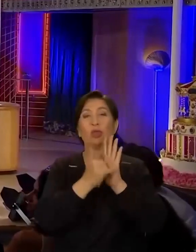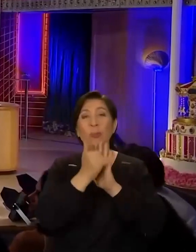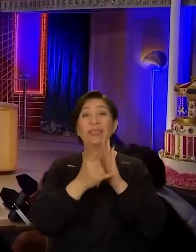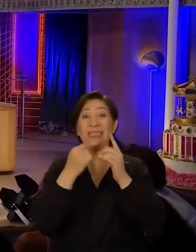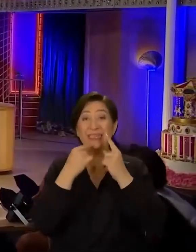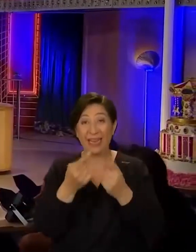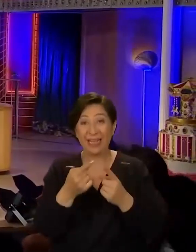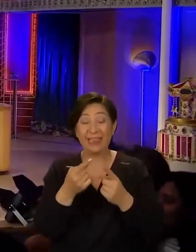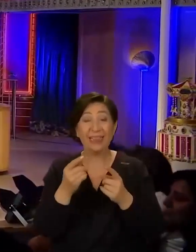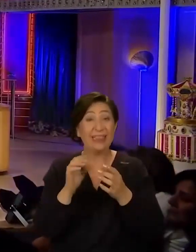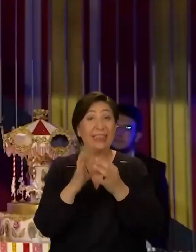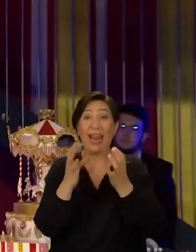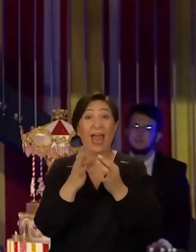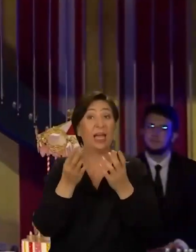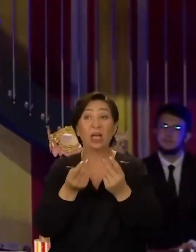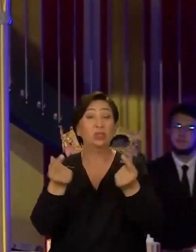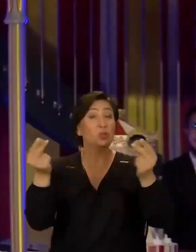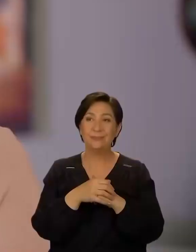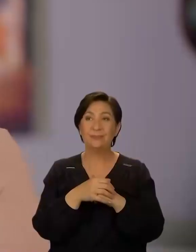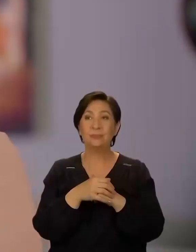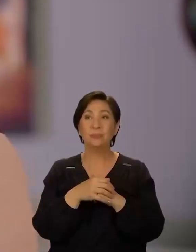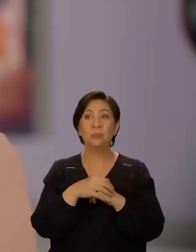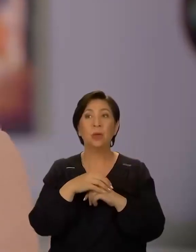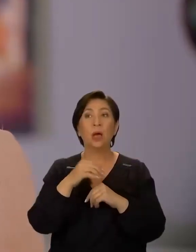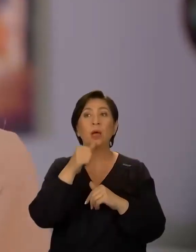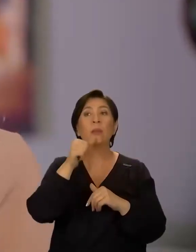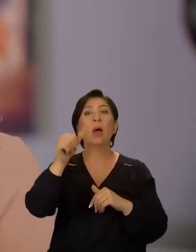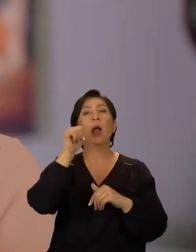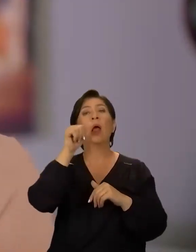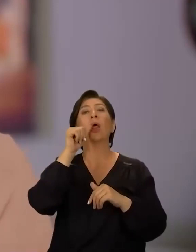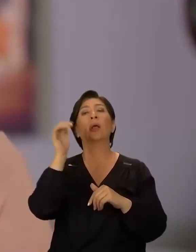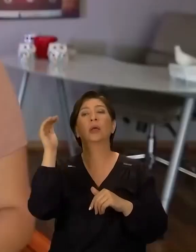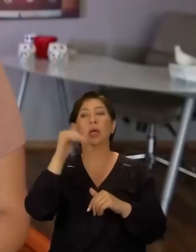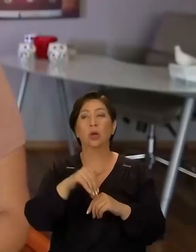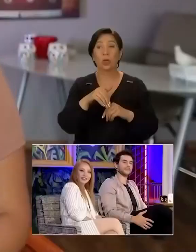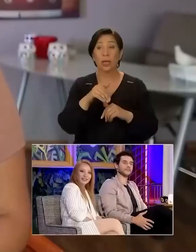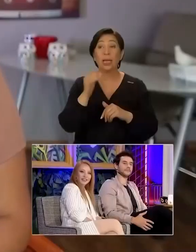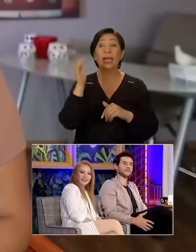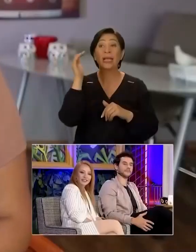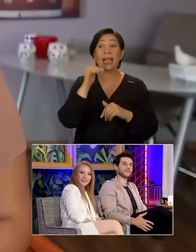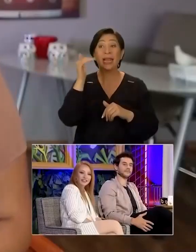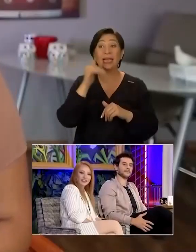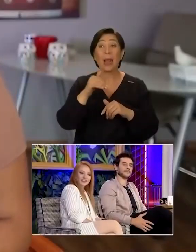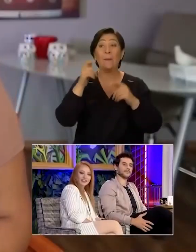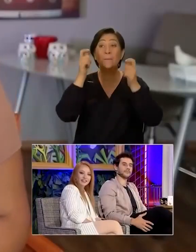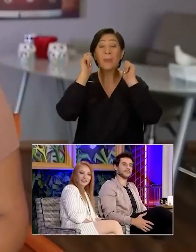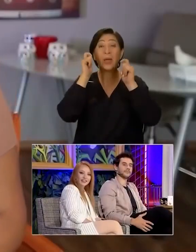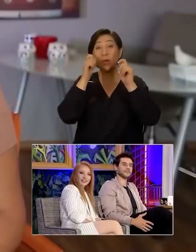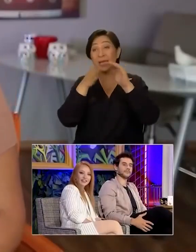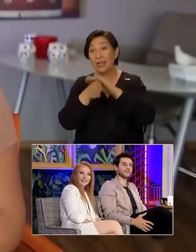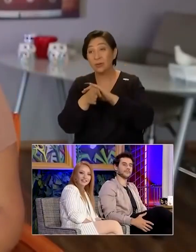YouTuber'lık derken neler kaçırıyorsunuz görelim. Adam alkollü geliyorsa, gelir gelmez banyoya